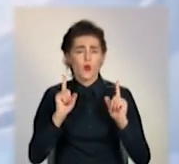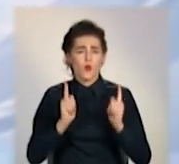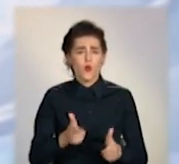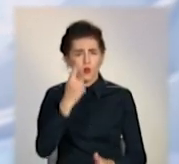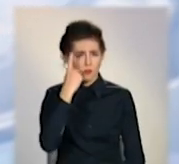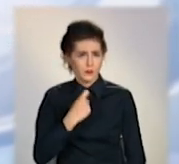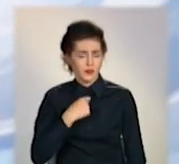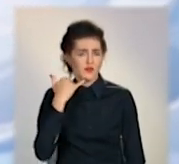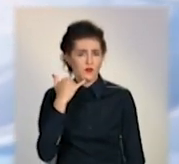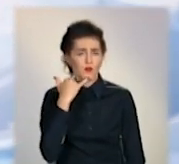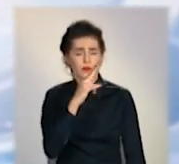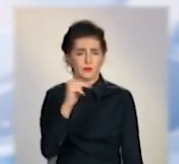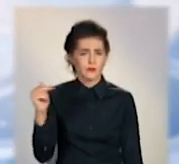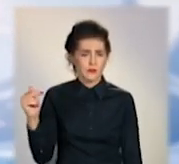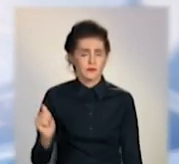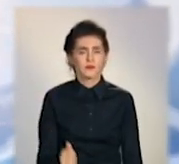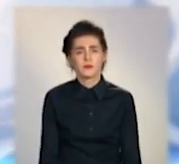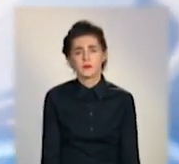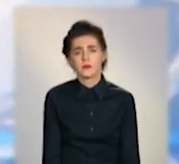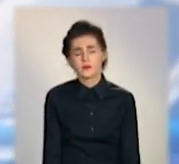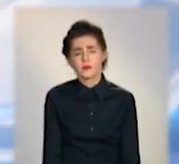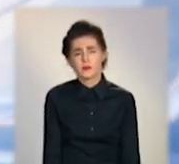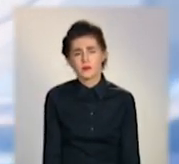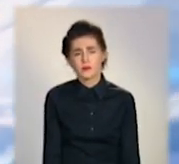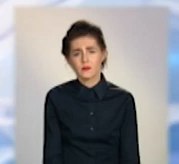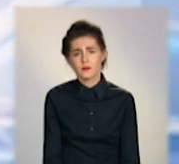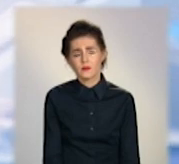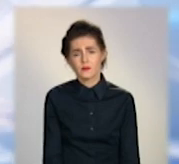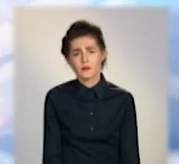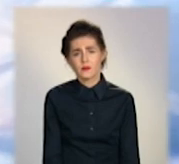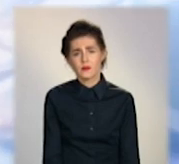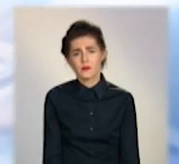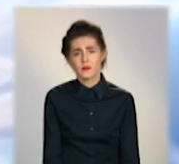номером гарячої лінії 0800 606 909.